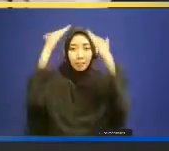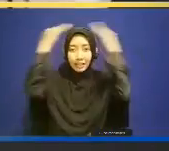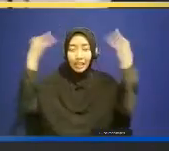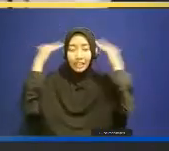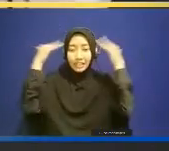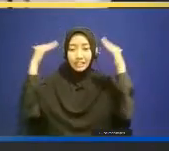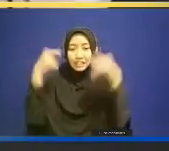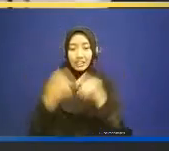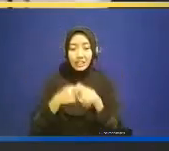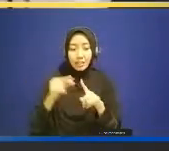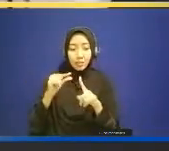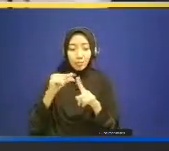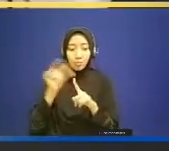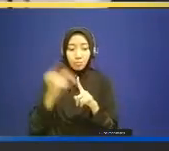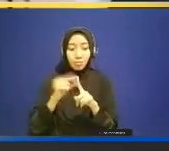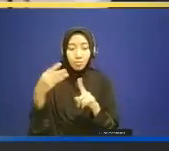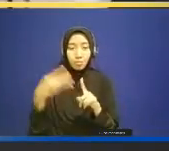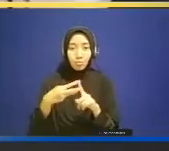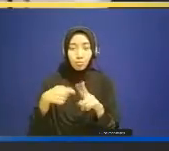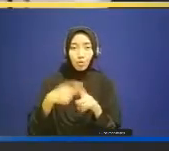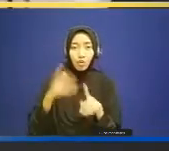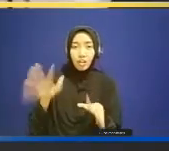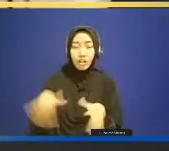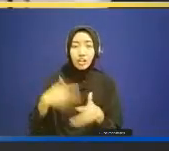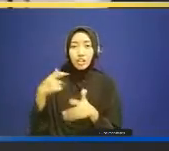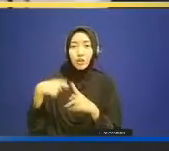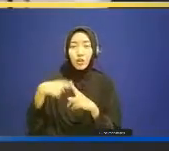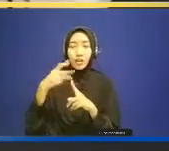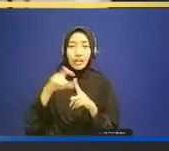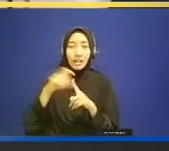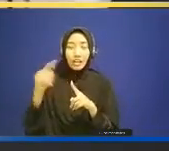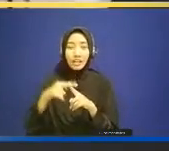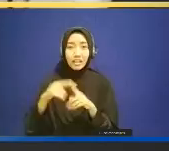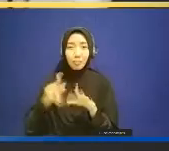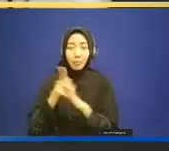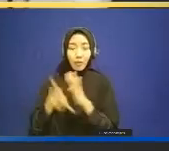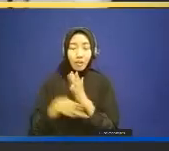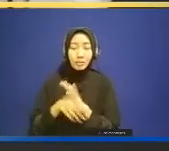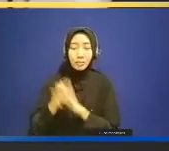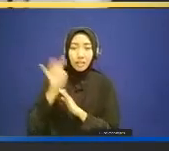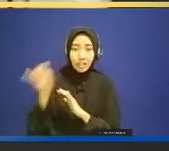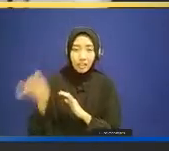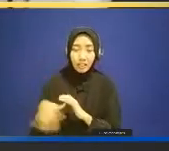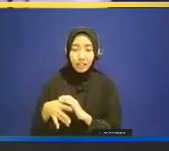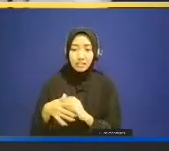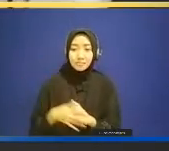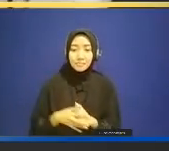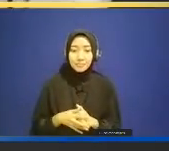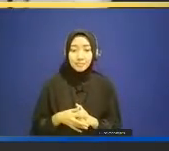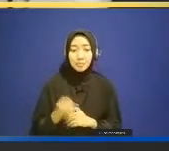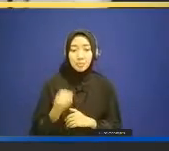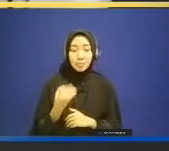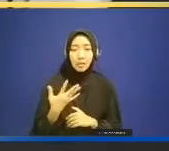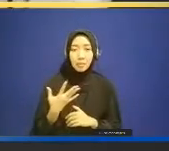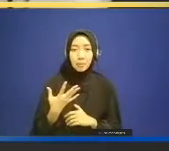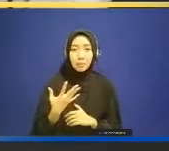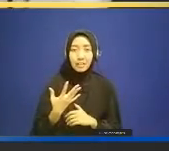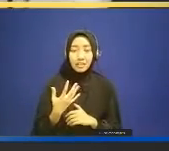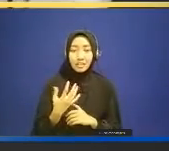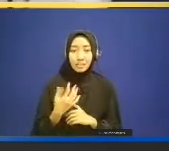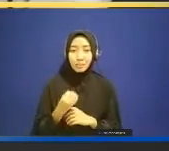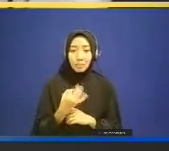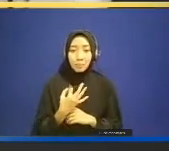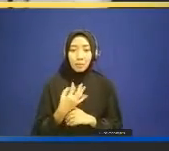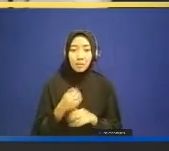subscribe pupuk maupun Sudi bunga kredit program dan beberapa yang lain termasuk beberapa komponen digital